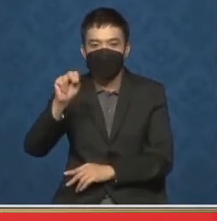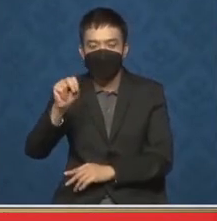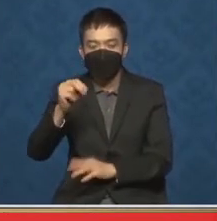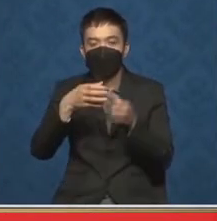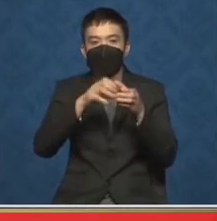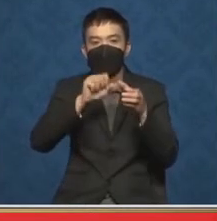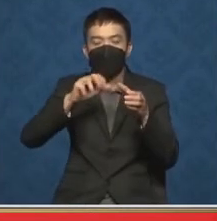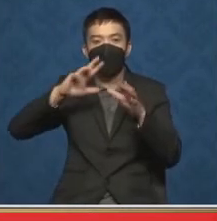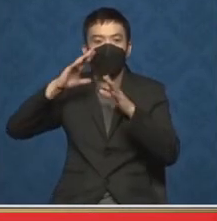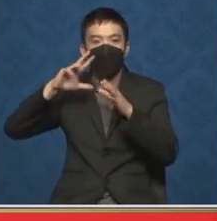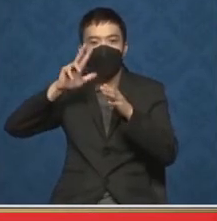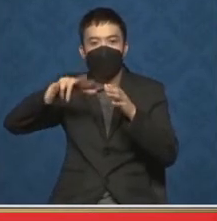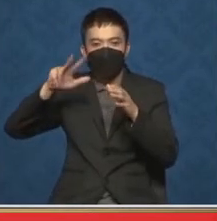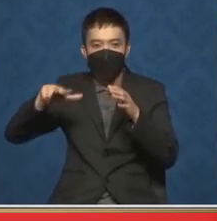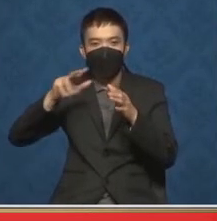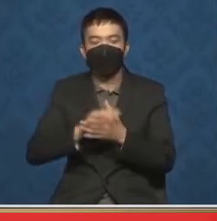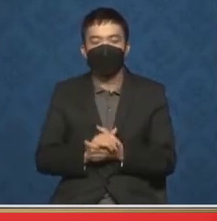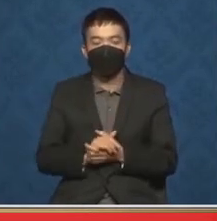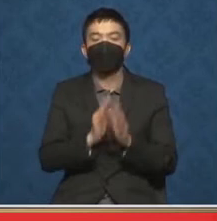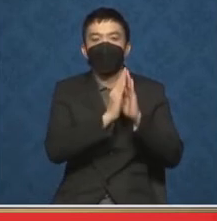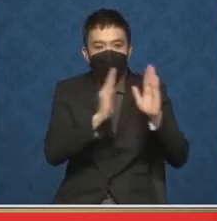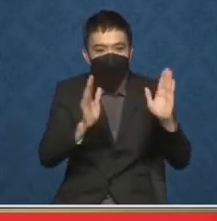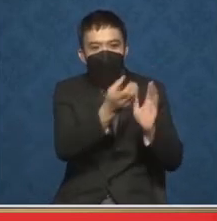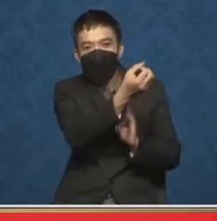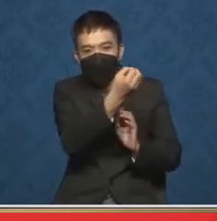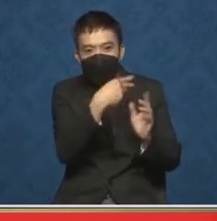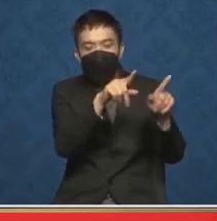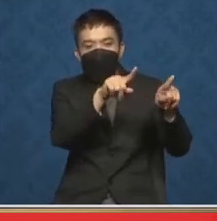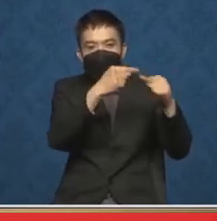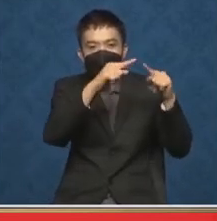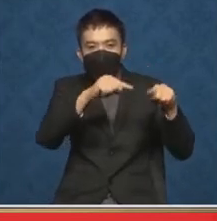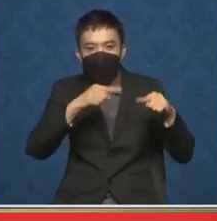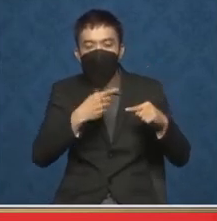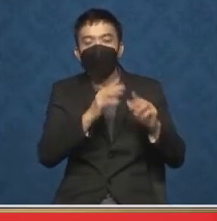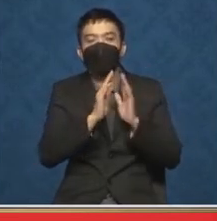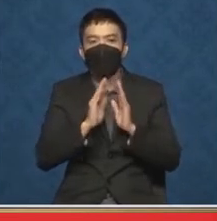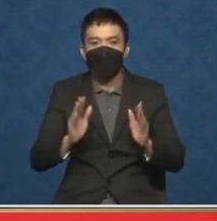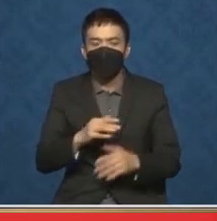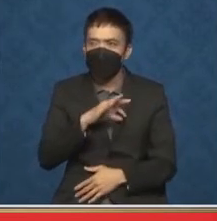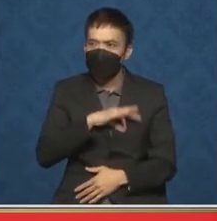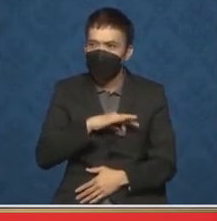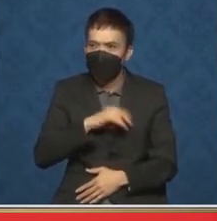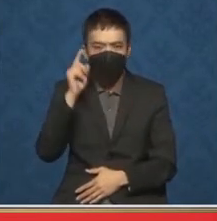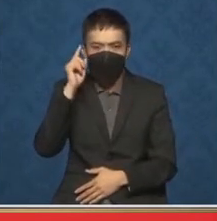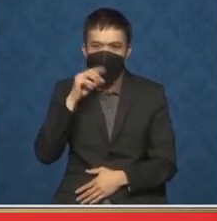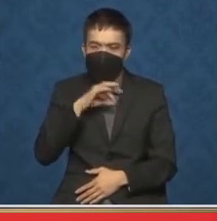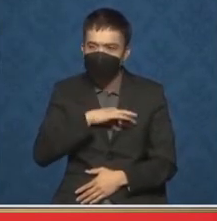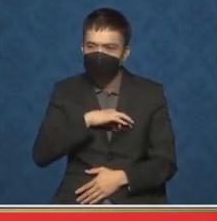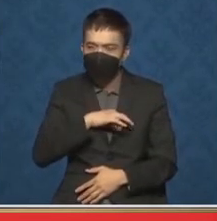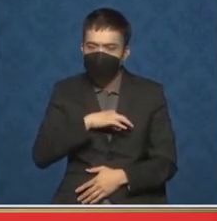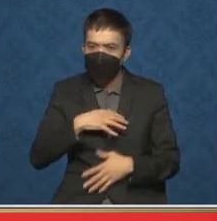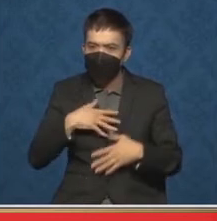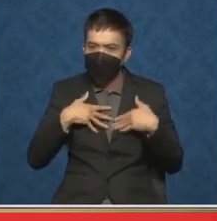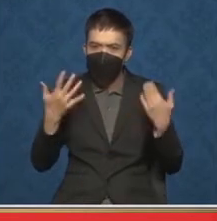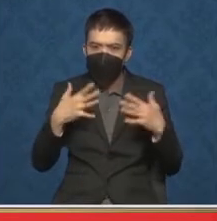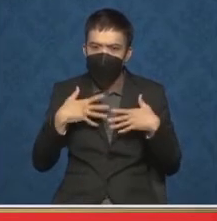คท่ępรตรีการุณาตอบแต่ท่านตอบวตัตใหไมสบายจะยงขึ้นท่านอ่